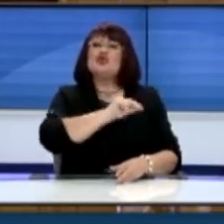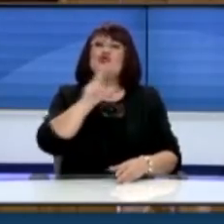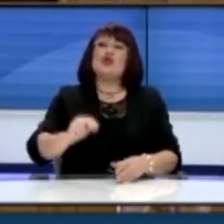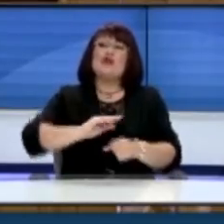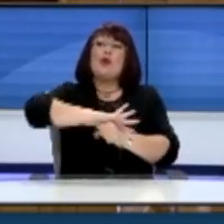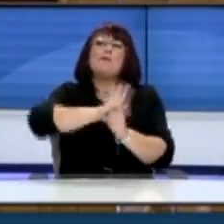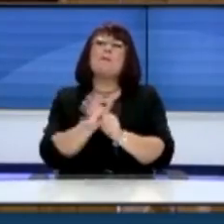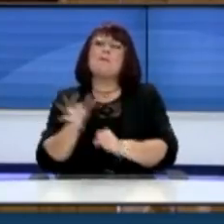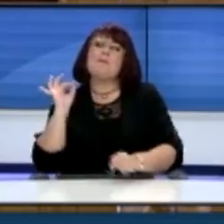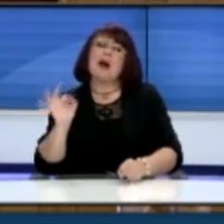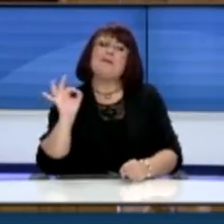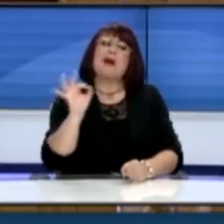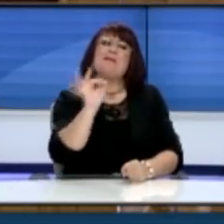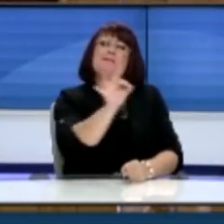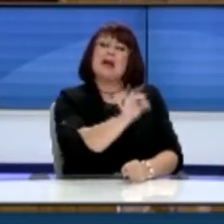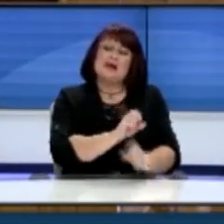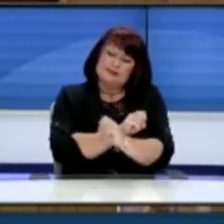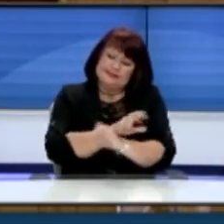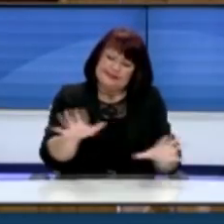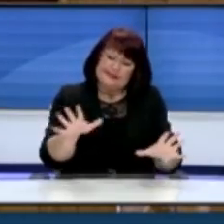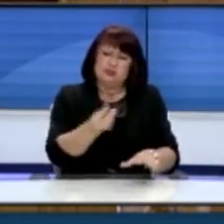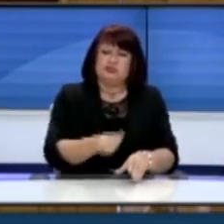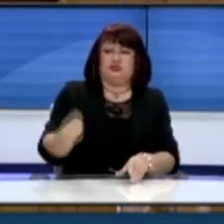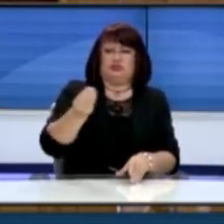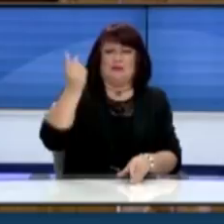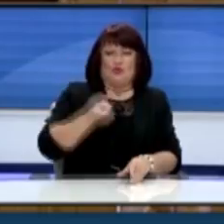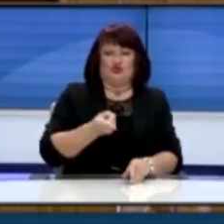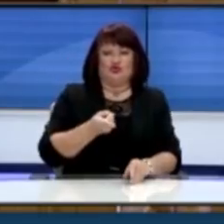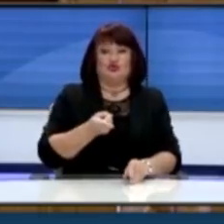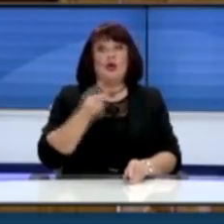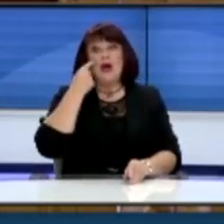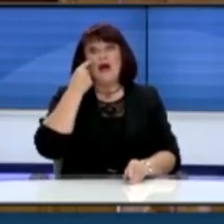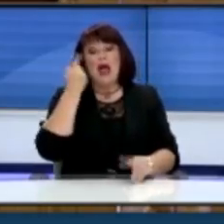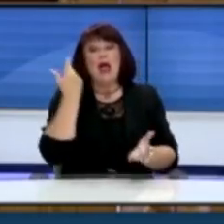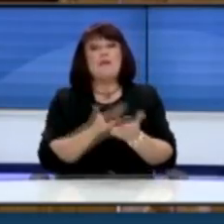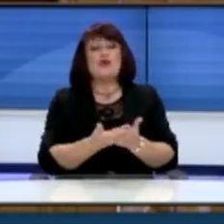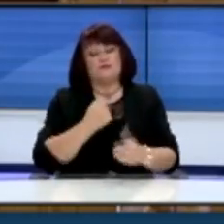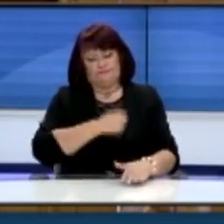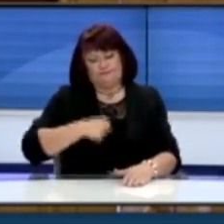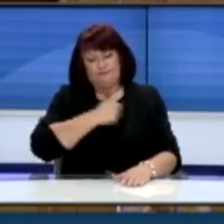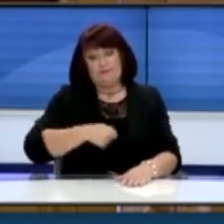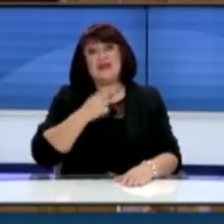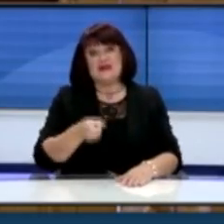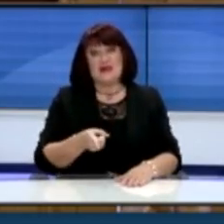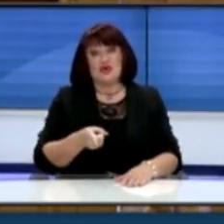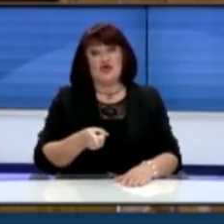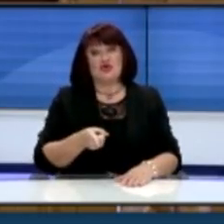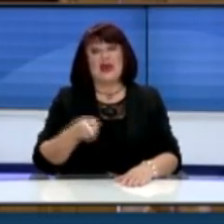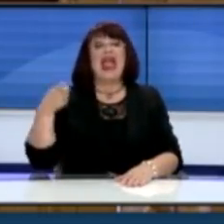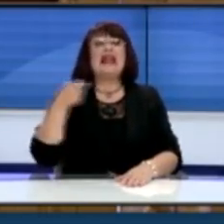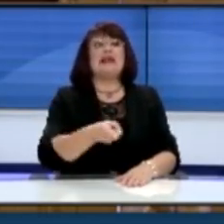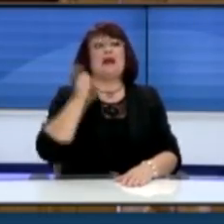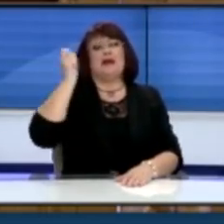βρίσκεται σε εξέλιξη και σε έξαρση, αποδεικνύεται με τον πιο τραγικό τρόπο η